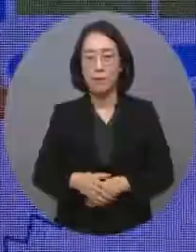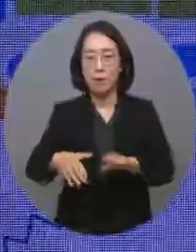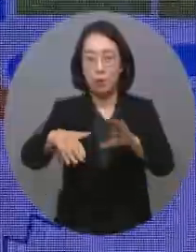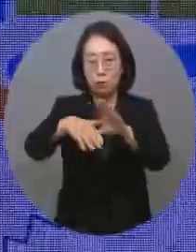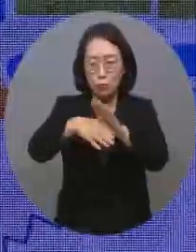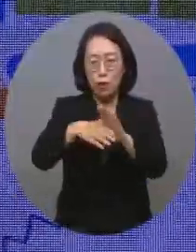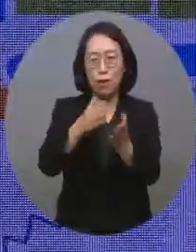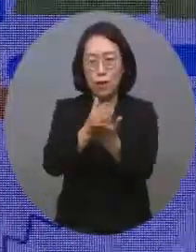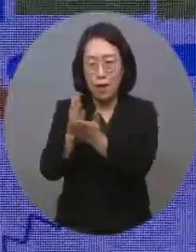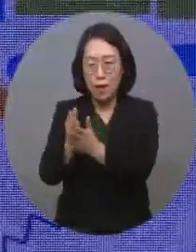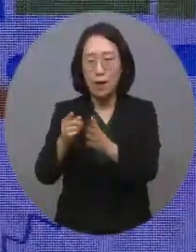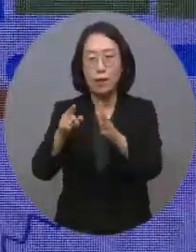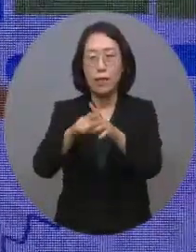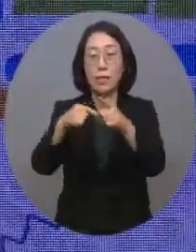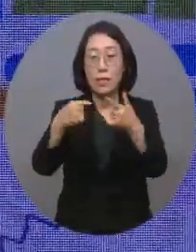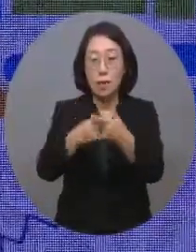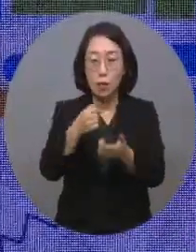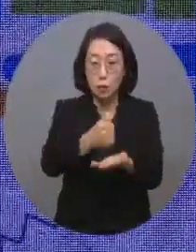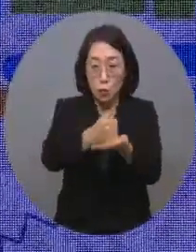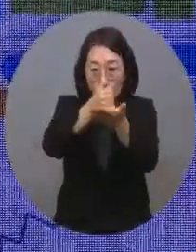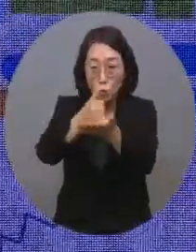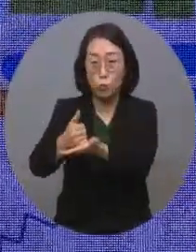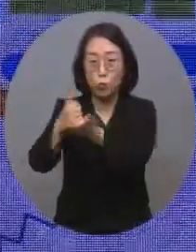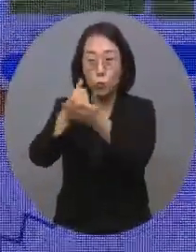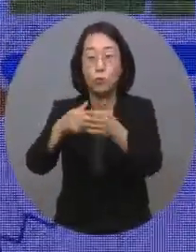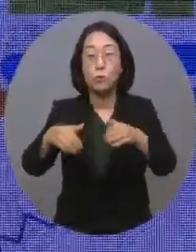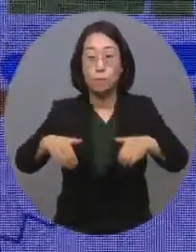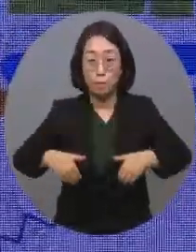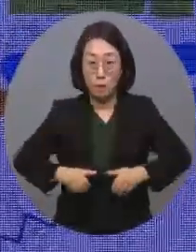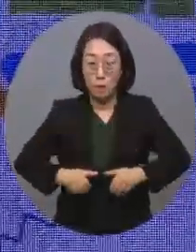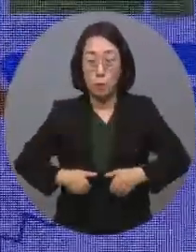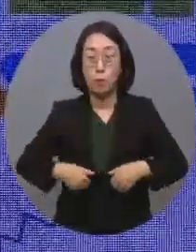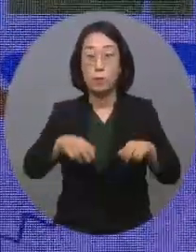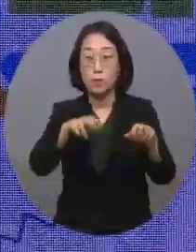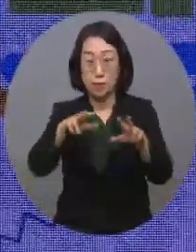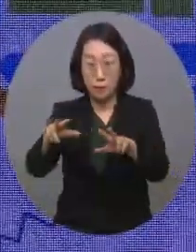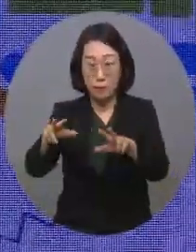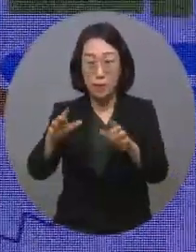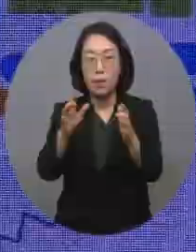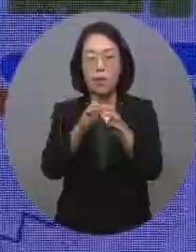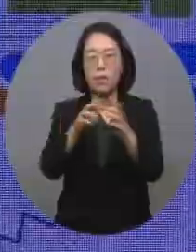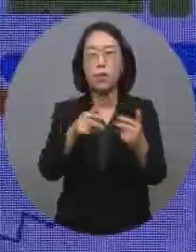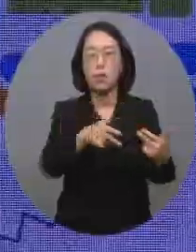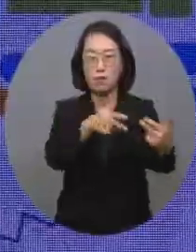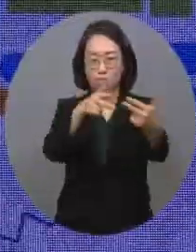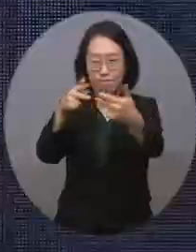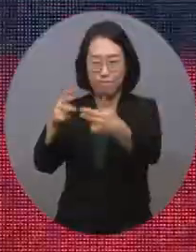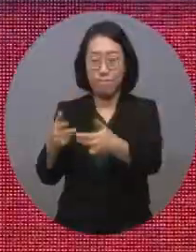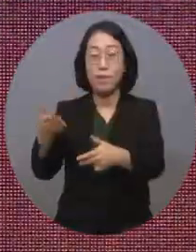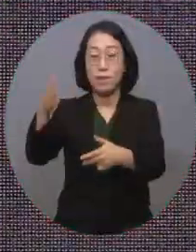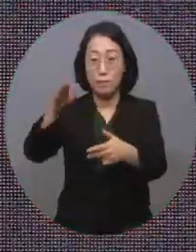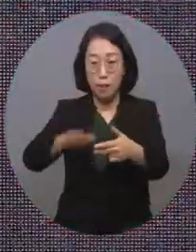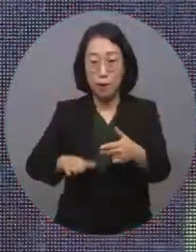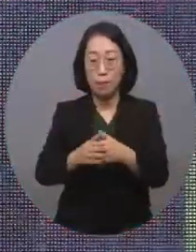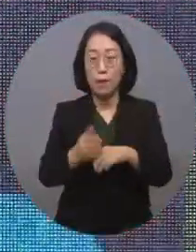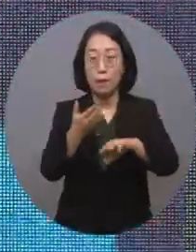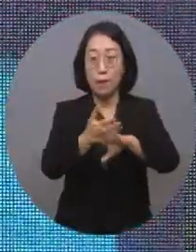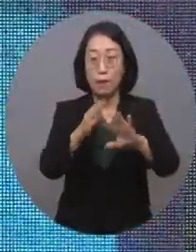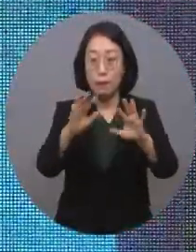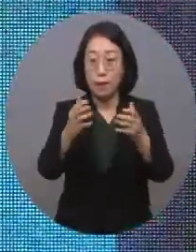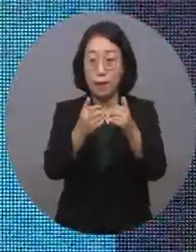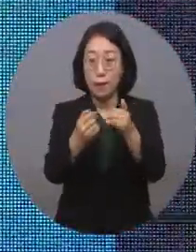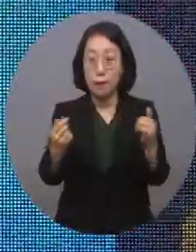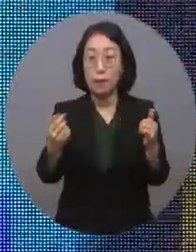대한 이해와 존중이 절실한 지금, 비록 비대면 온라인으로 진행한 축제였지만 외국인